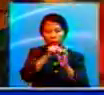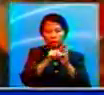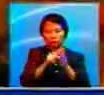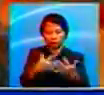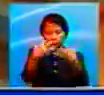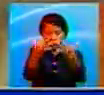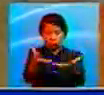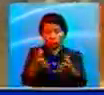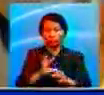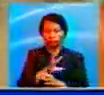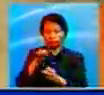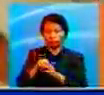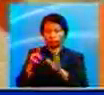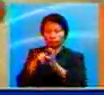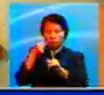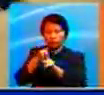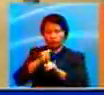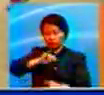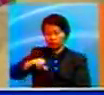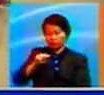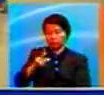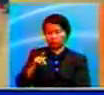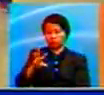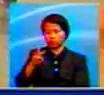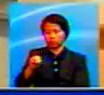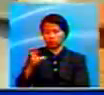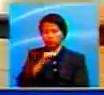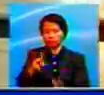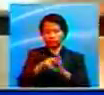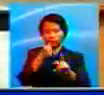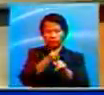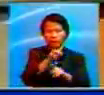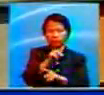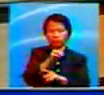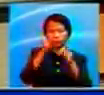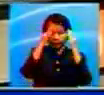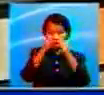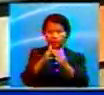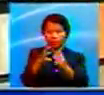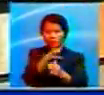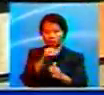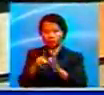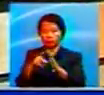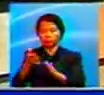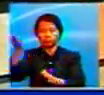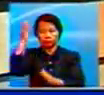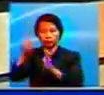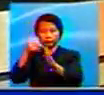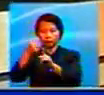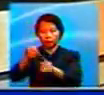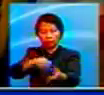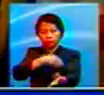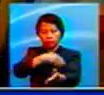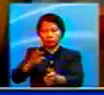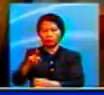bowling ini turut disertai pengarah JAKIM, Datuk Mustafa Kamal, pengarah RTM Pahang, Zobat Ibrahim dan bekas pengarah muzik